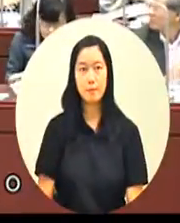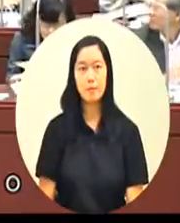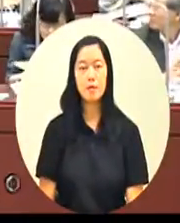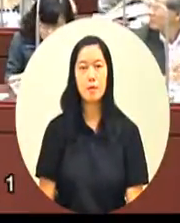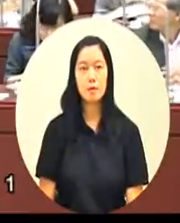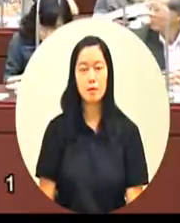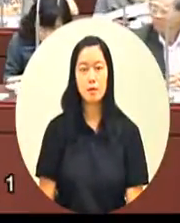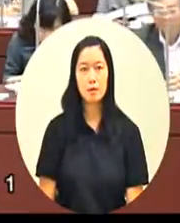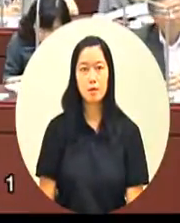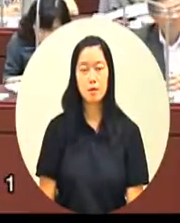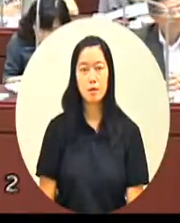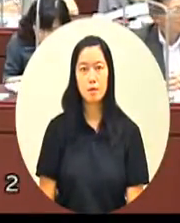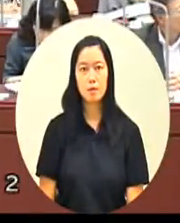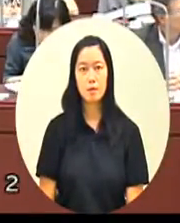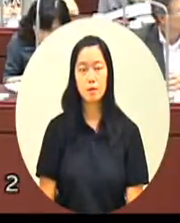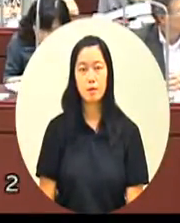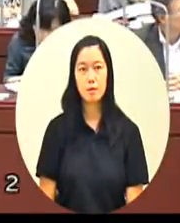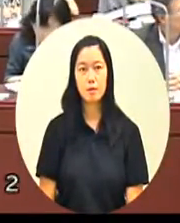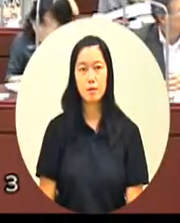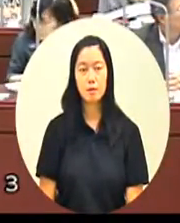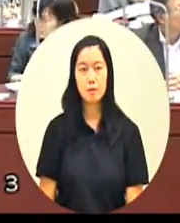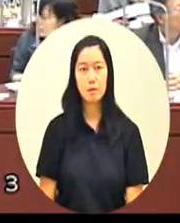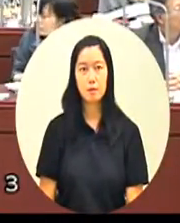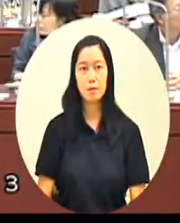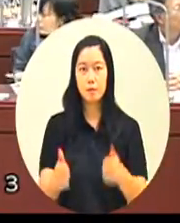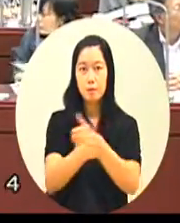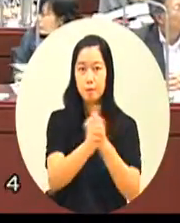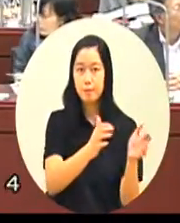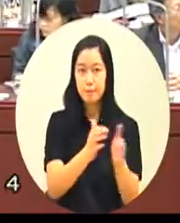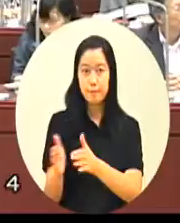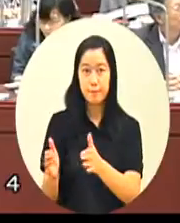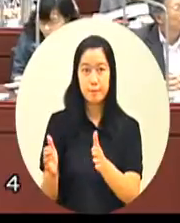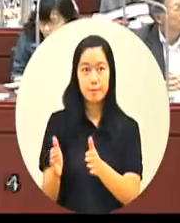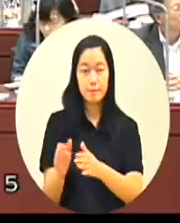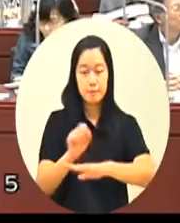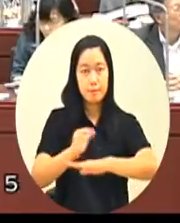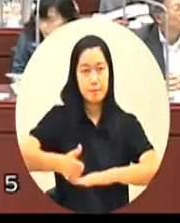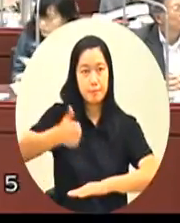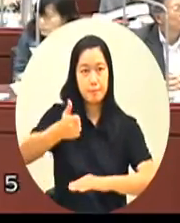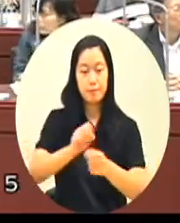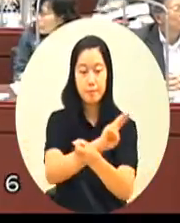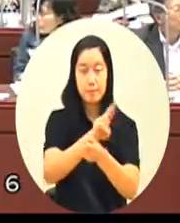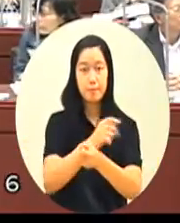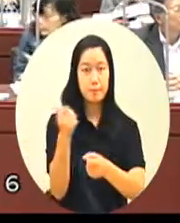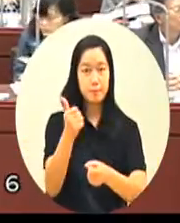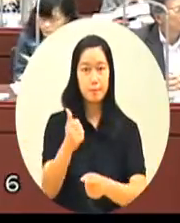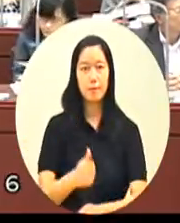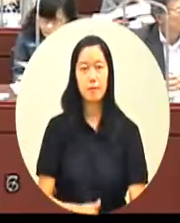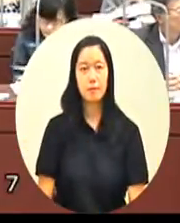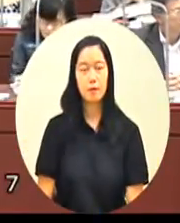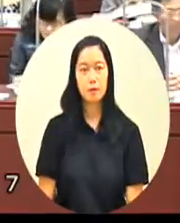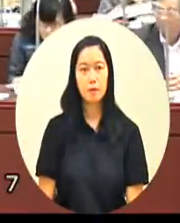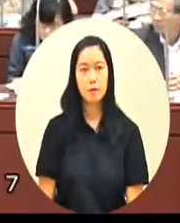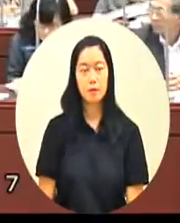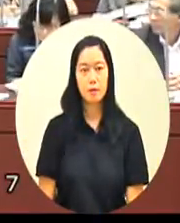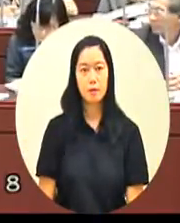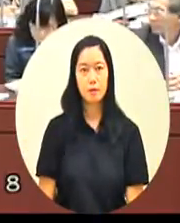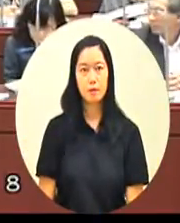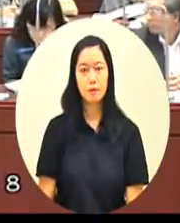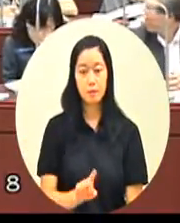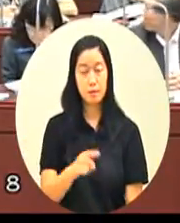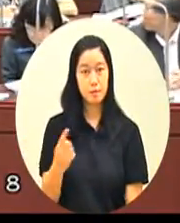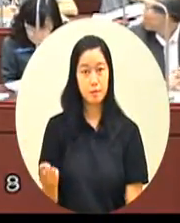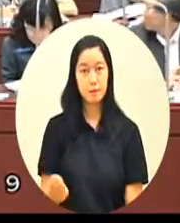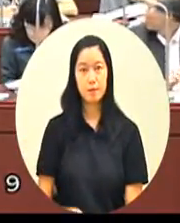还有我们工业辅导科的代理科长那个林建良林科长。好，那接下来呢，